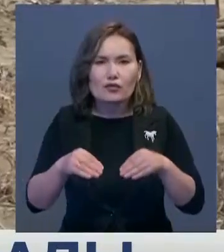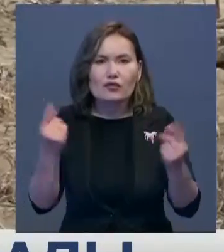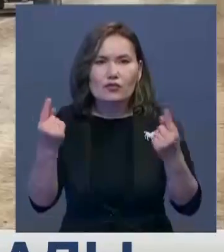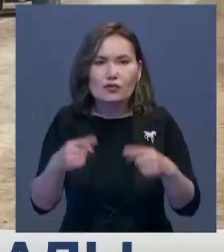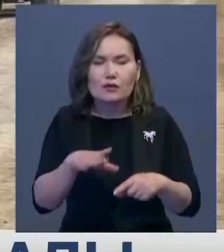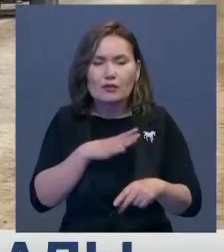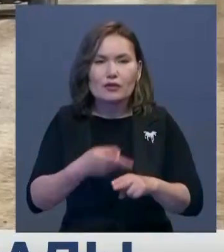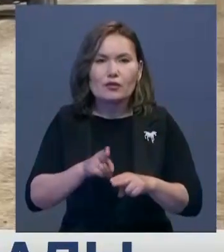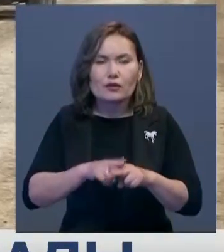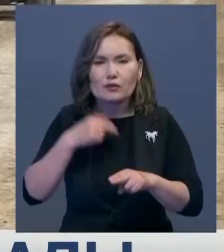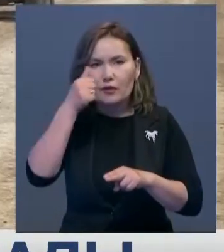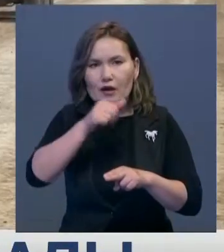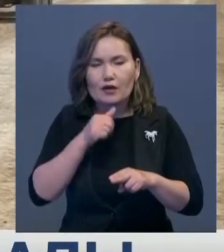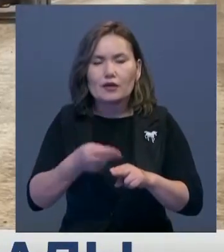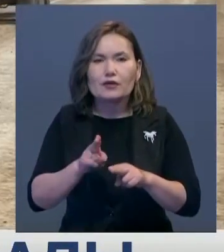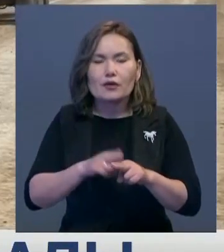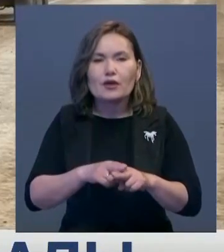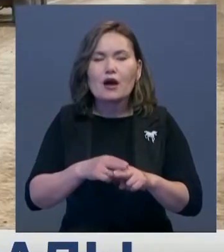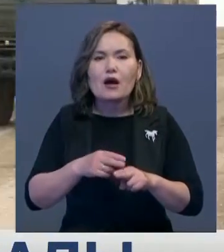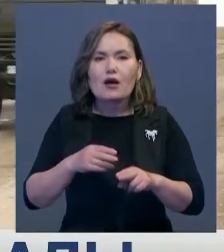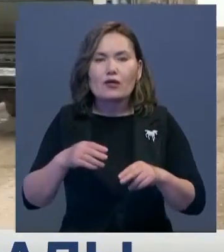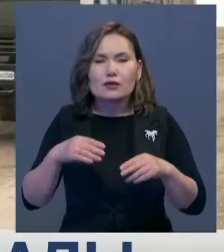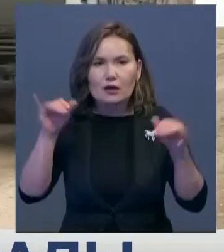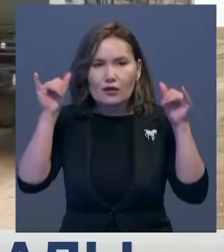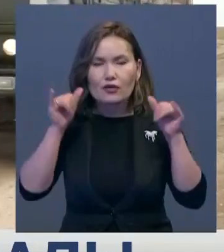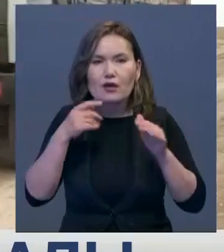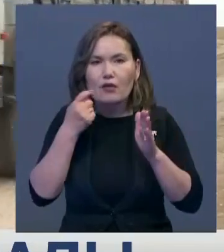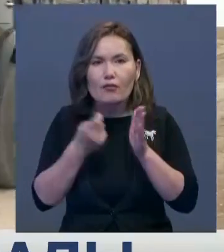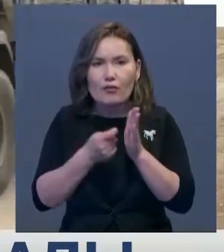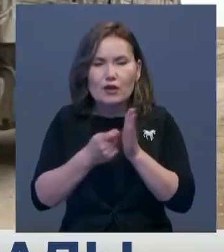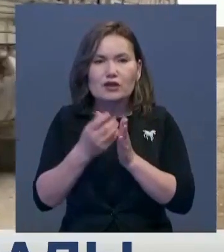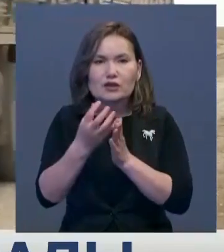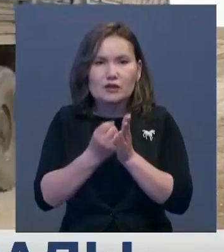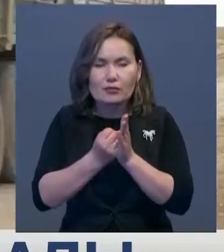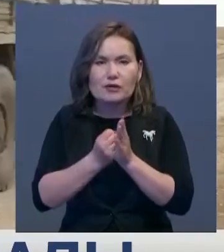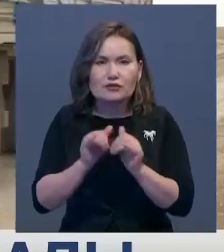тіреліп отыр. Биыл да қысқы мал азығын дайындау қиындық тудыра ма деп қорқады.